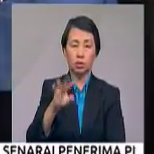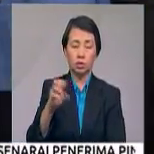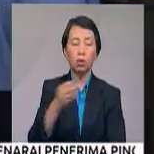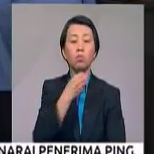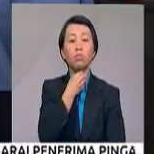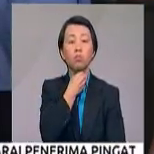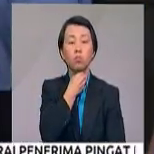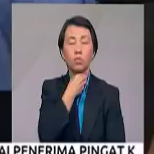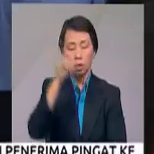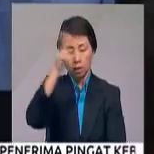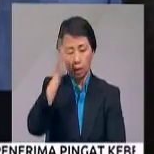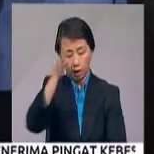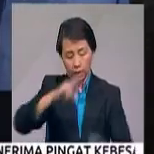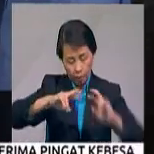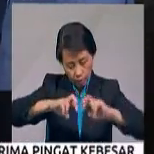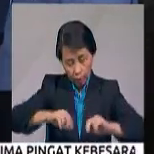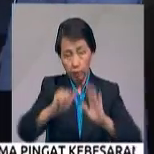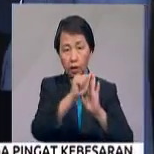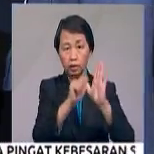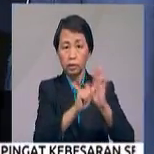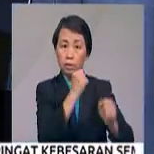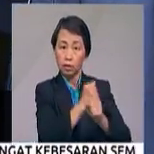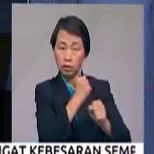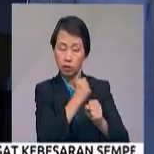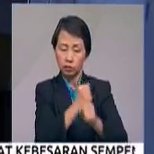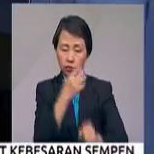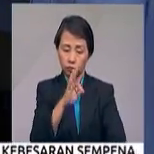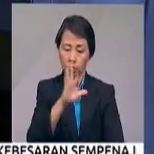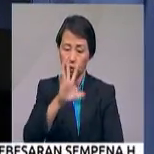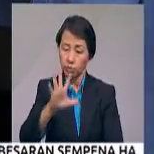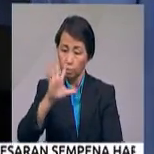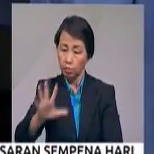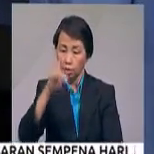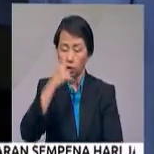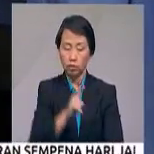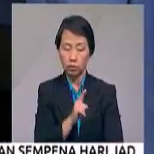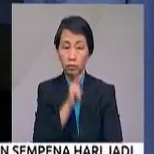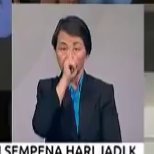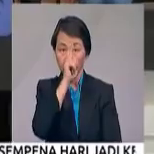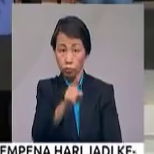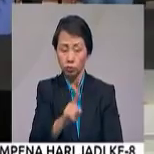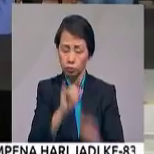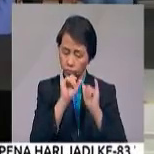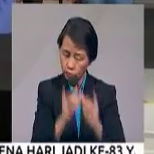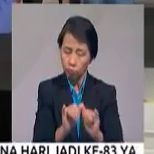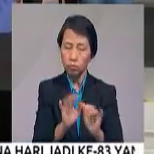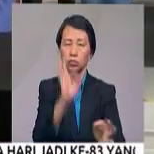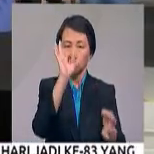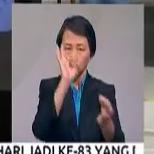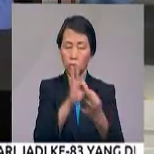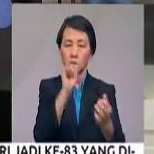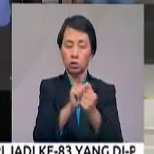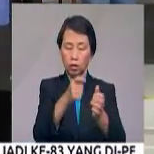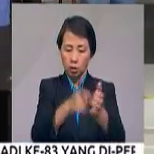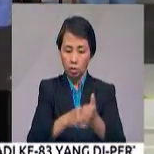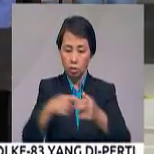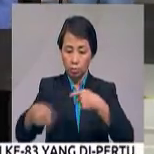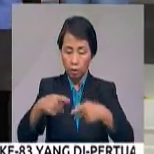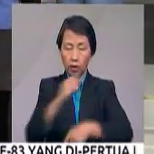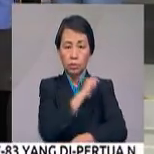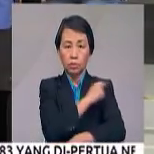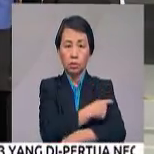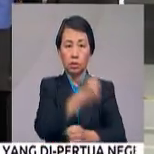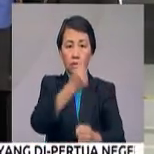Kerajaan akan mengkaji semula Akta Kerja 1955 bagi memastikan ia kekal relevan dengan keperluan pasaran tenaga